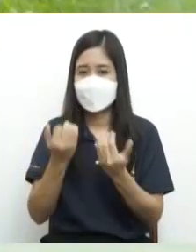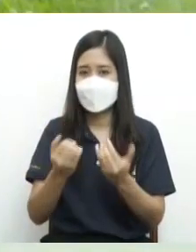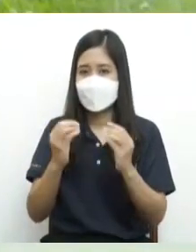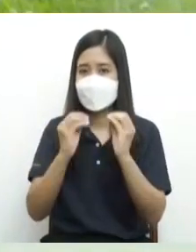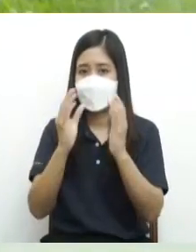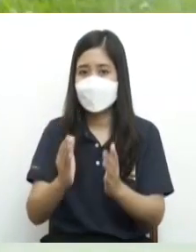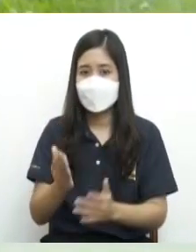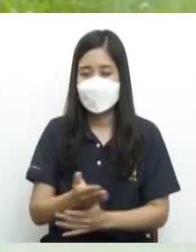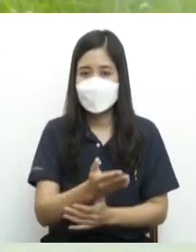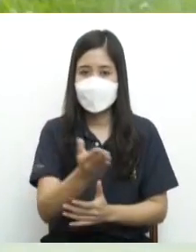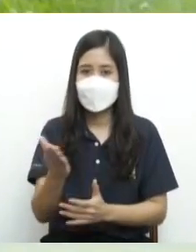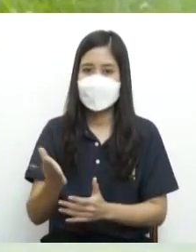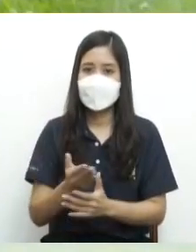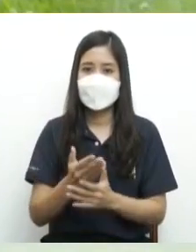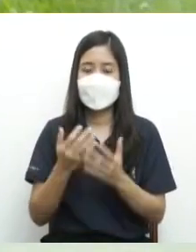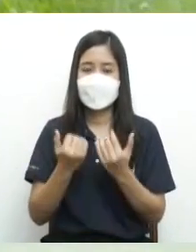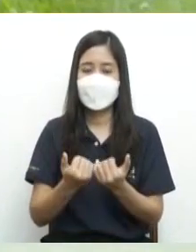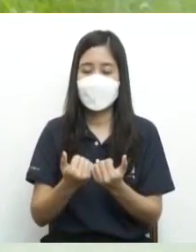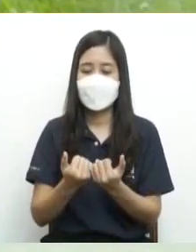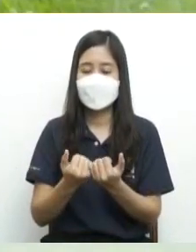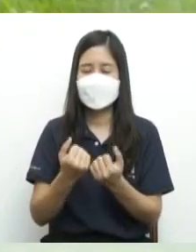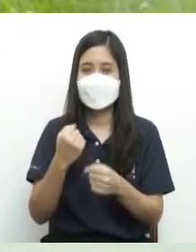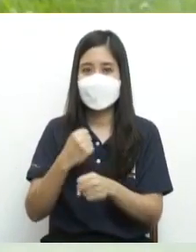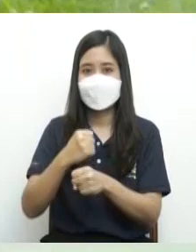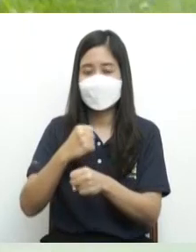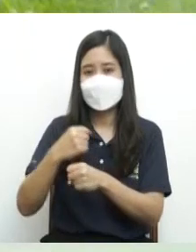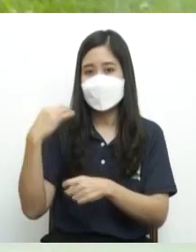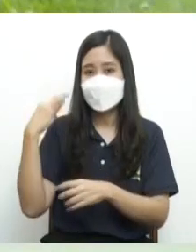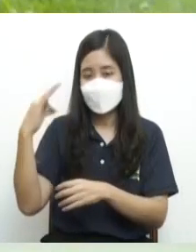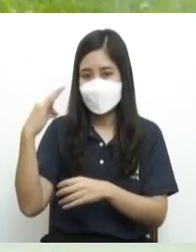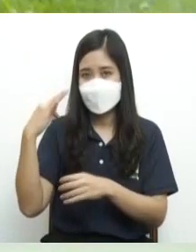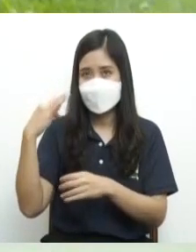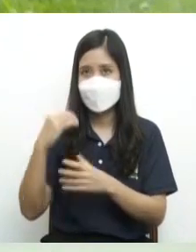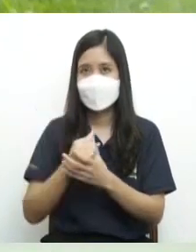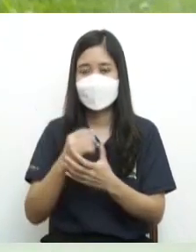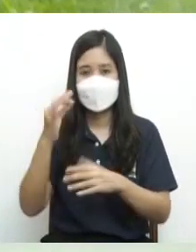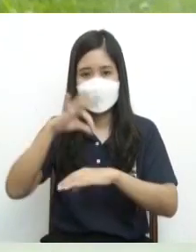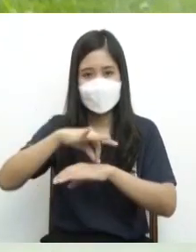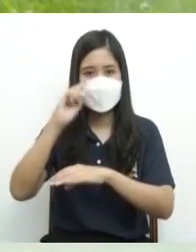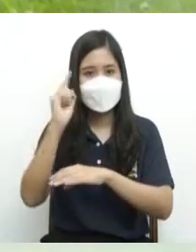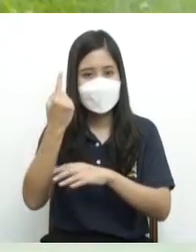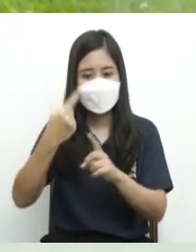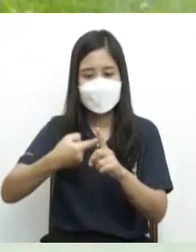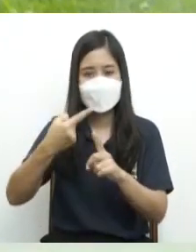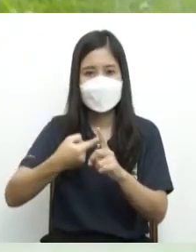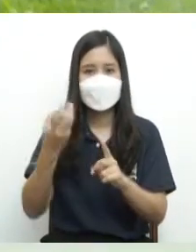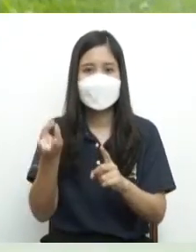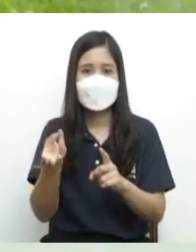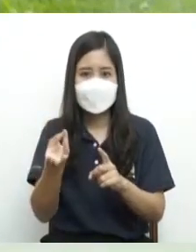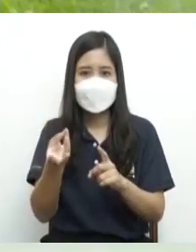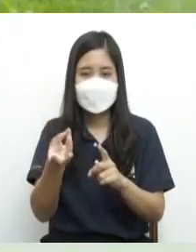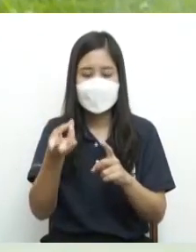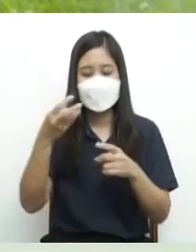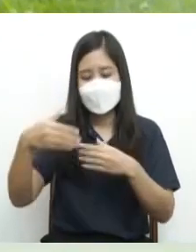นี่ยนะครับเราจะมีสภาวะที่แตกต่างจากอาชีพอื่นนี่คือบรรจุใหม่เนี่ยเงินเดือนน้อยแล้วอยู่ไปนานๆเนี่ย